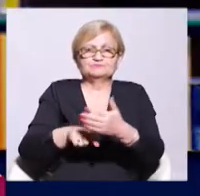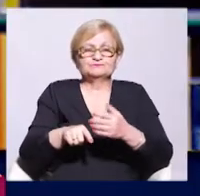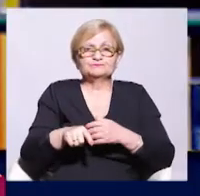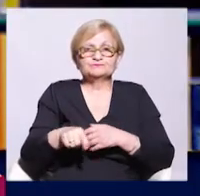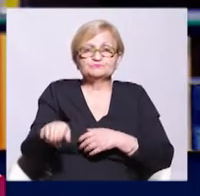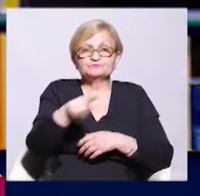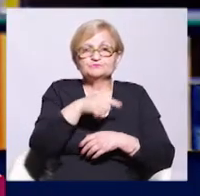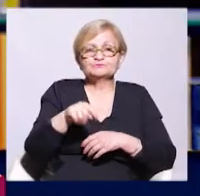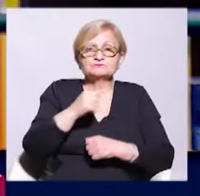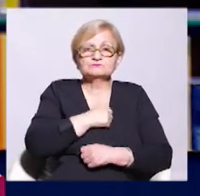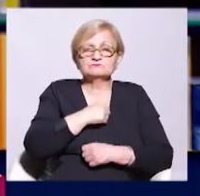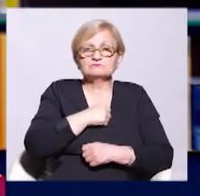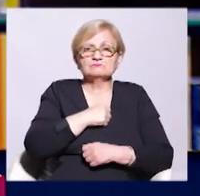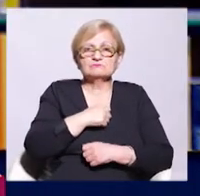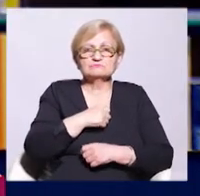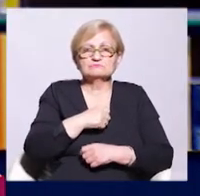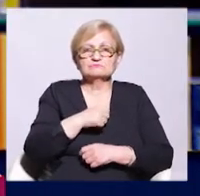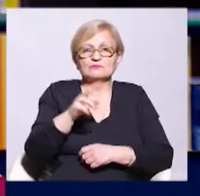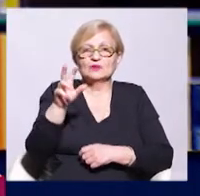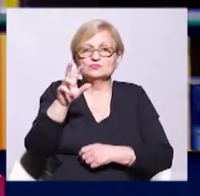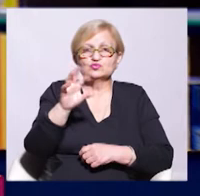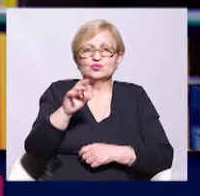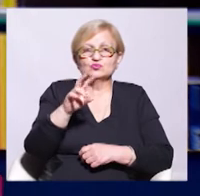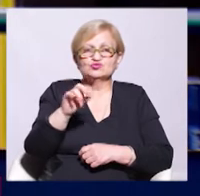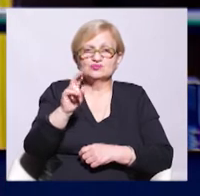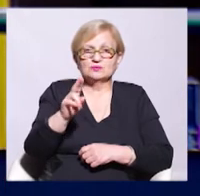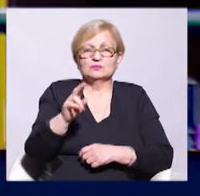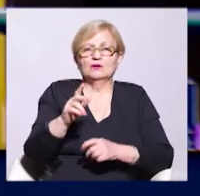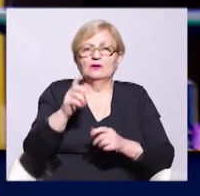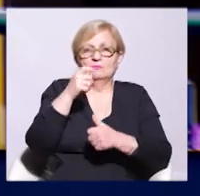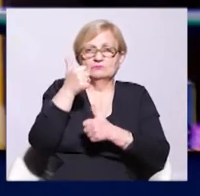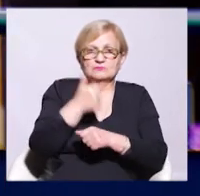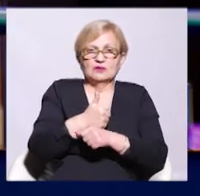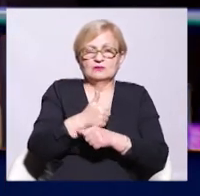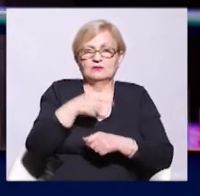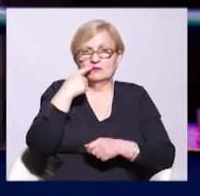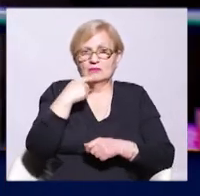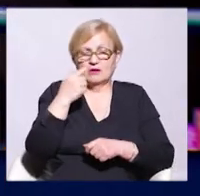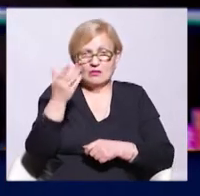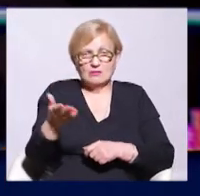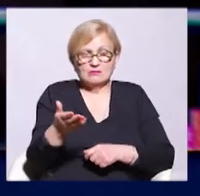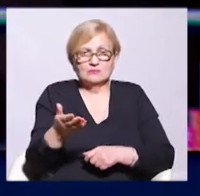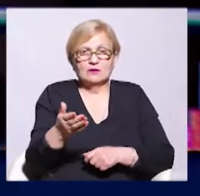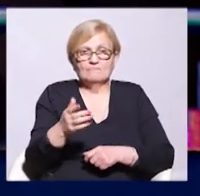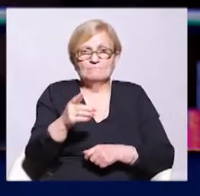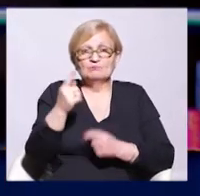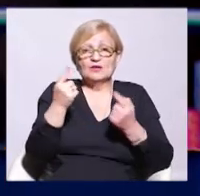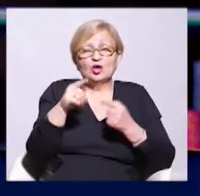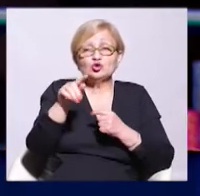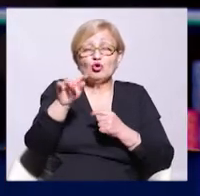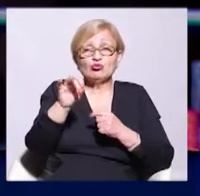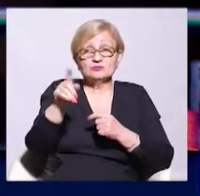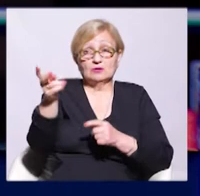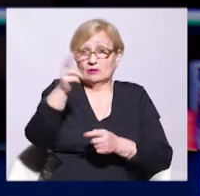სარდლები კი ნახეთ რას ამბობენ. ჯოჯიკ მთავარის თანხმობით ეს უთხამს გამრეკელსაო. თორნიკე თუ